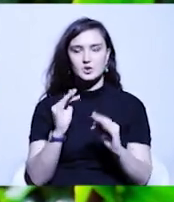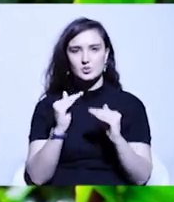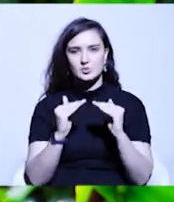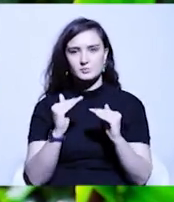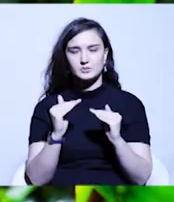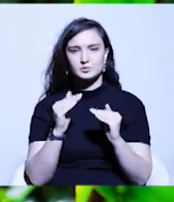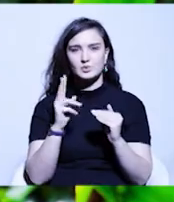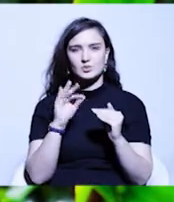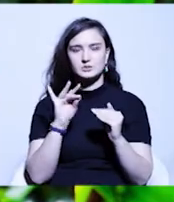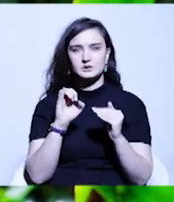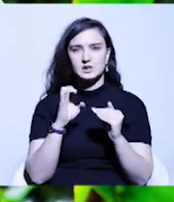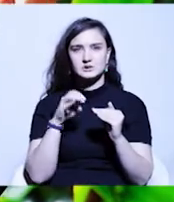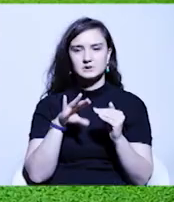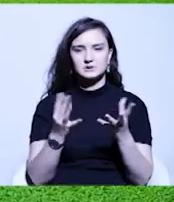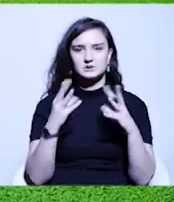წონასწორობის, კონტრასტის